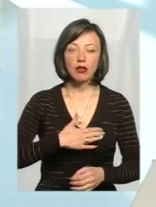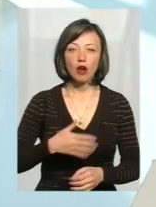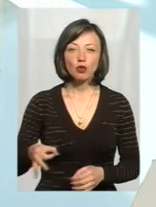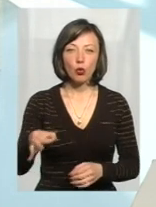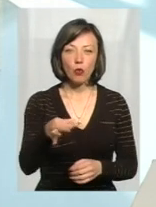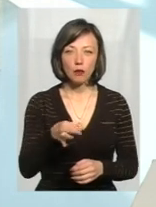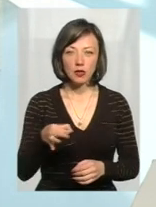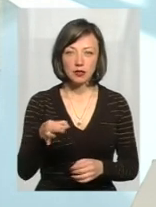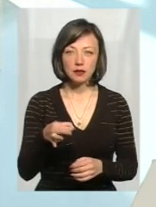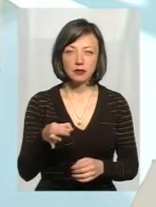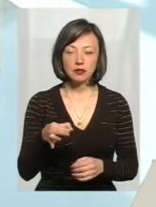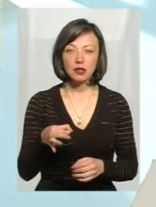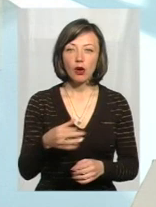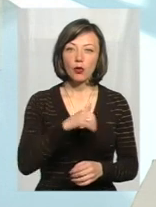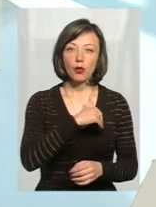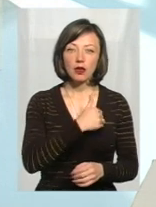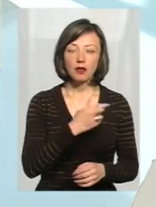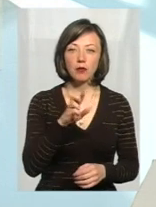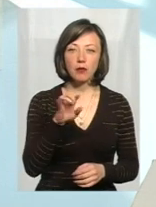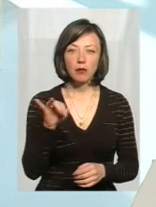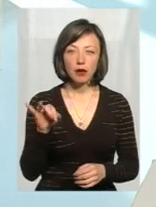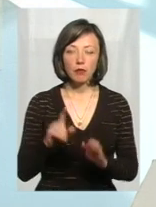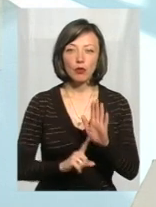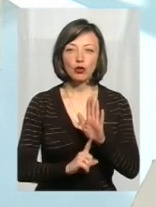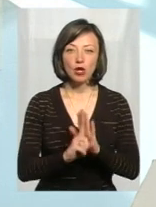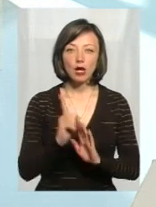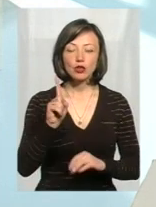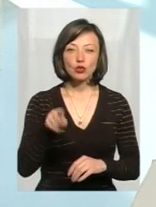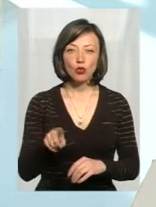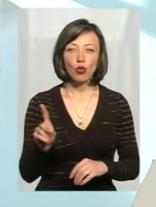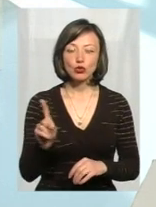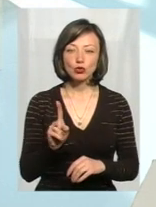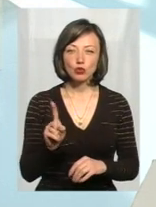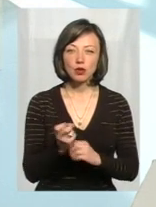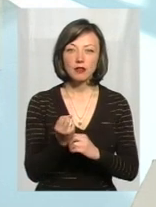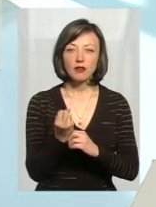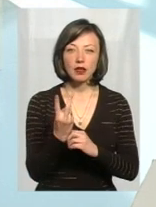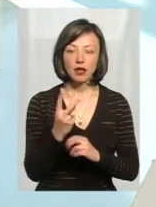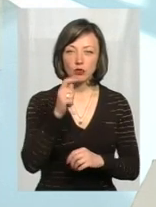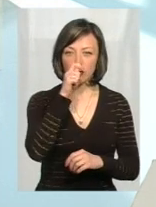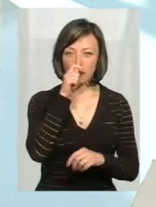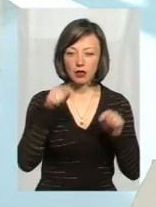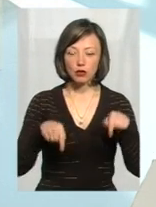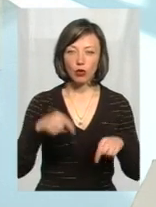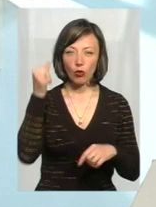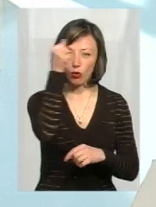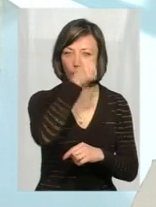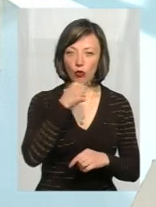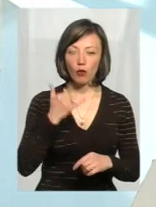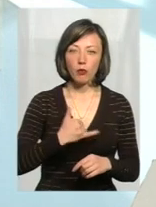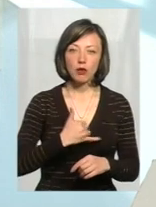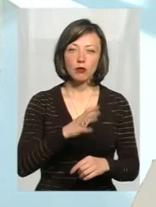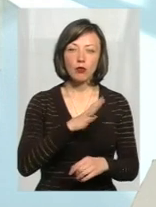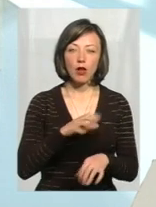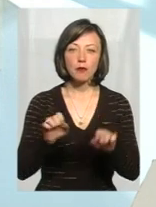області, я би хотів почати з того, що 12 квітня цього року у мене була